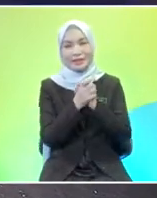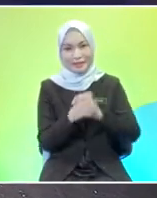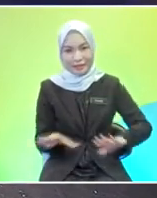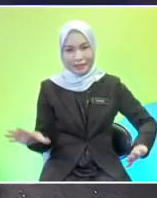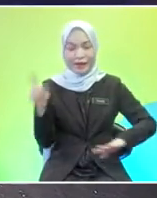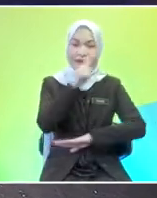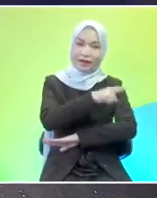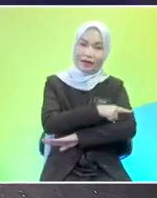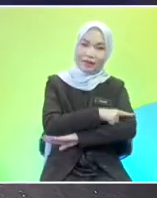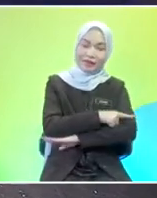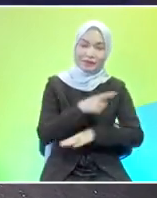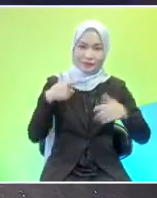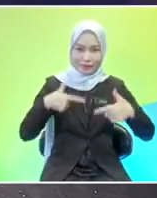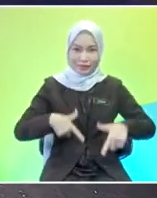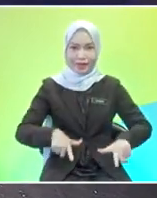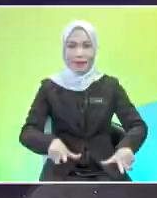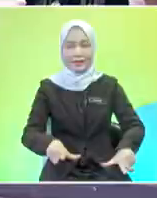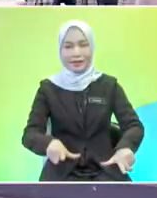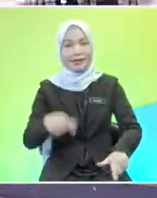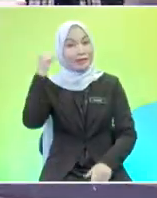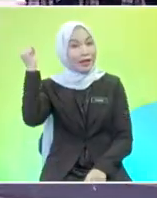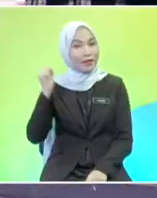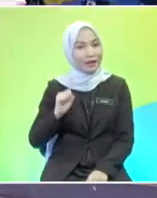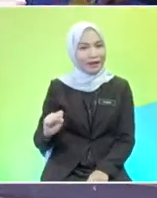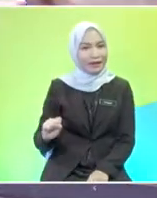selamat hari raya